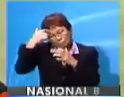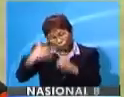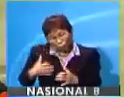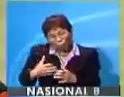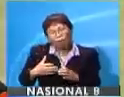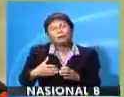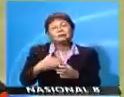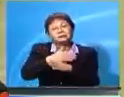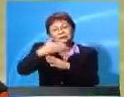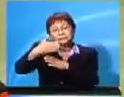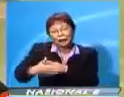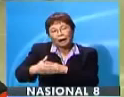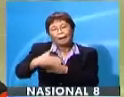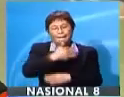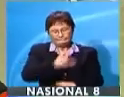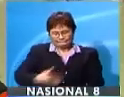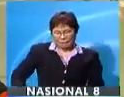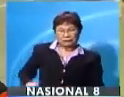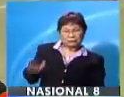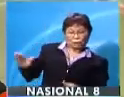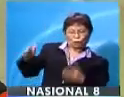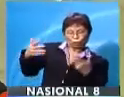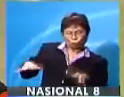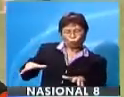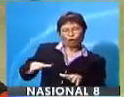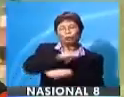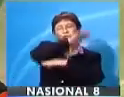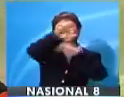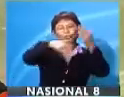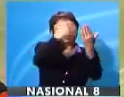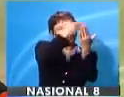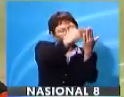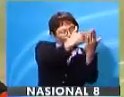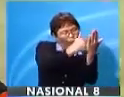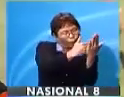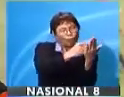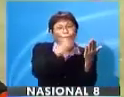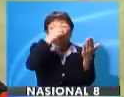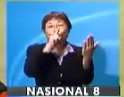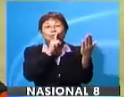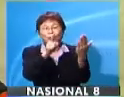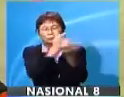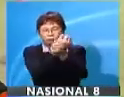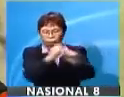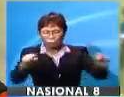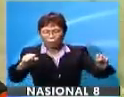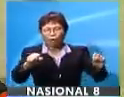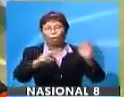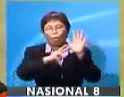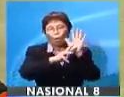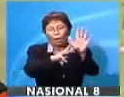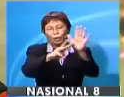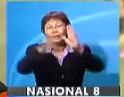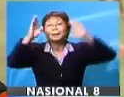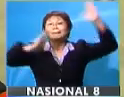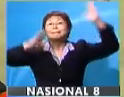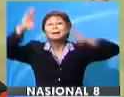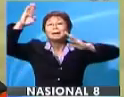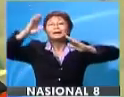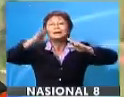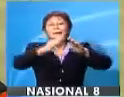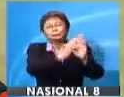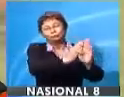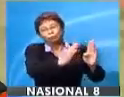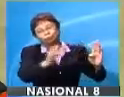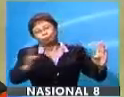dibuat selepas pihak berkuasa Palestin sudah mengambil semua langkah bagi memastikan keselamatan delegasi pasukan Malaysia